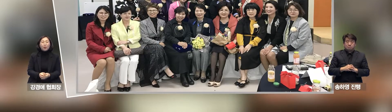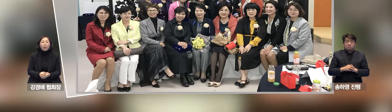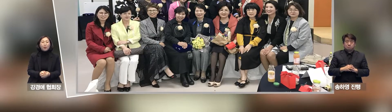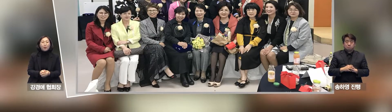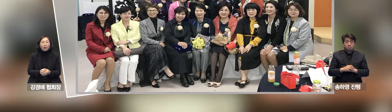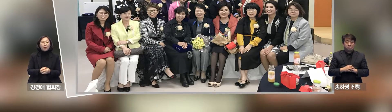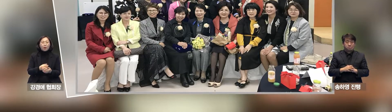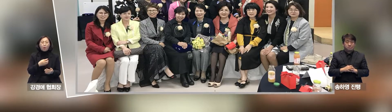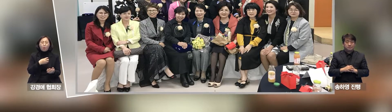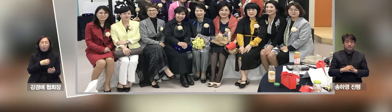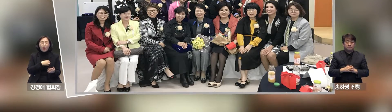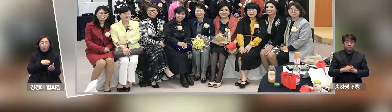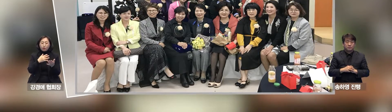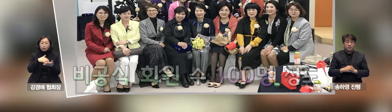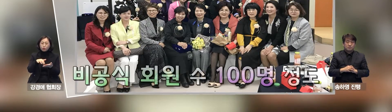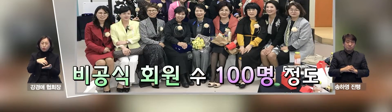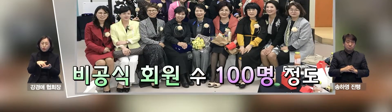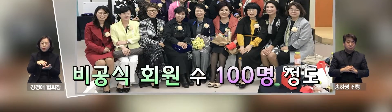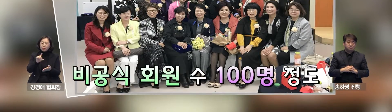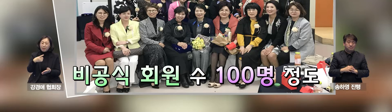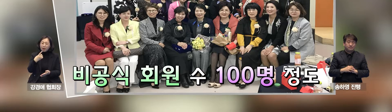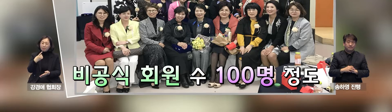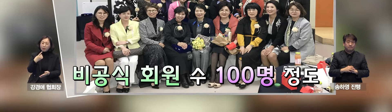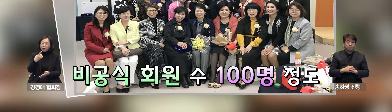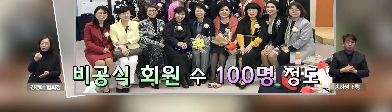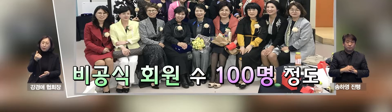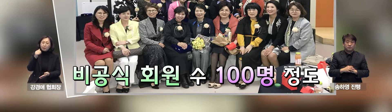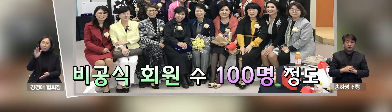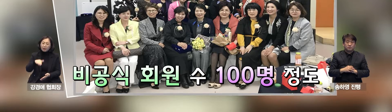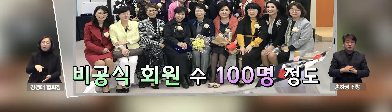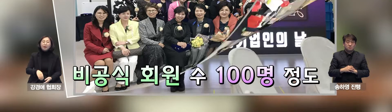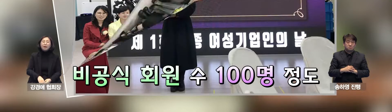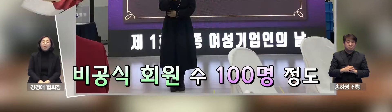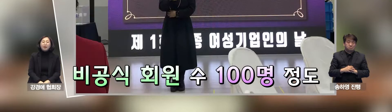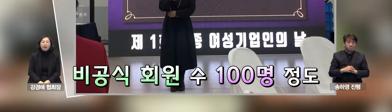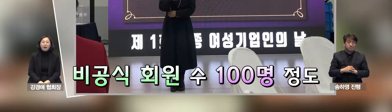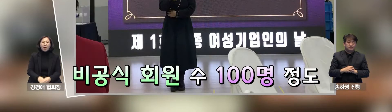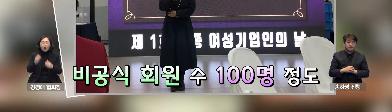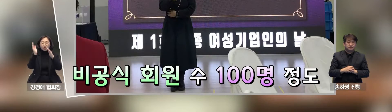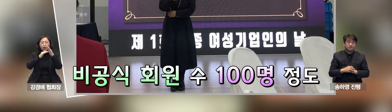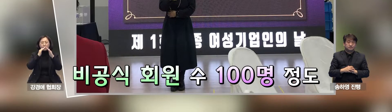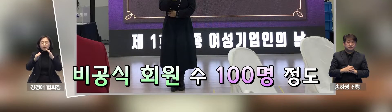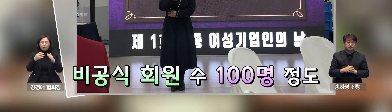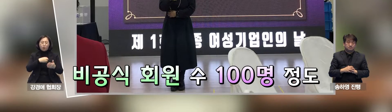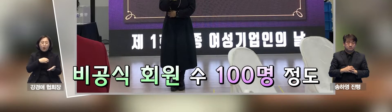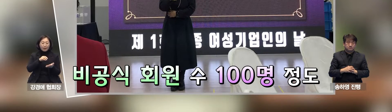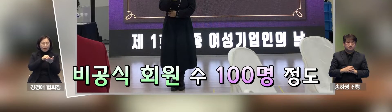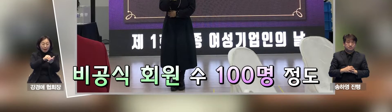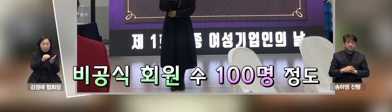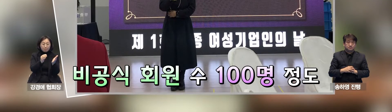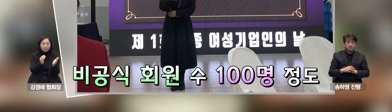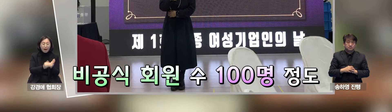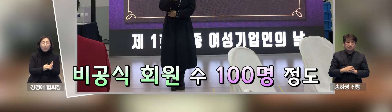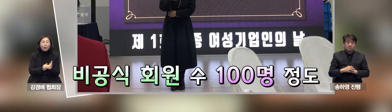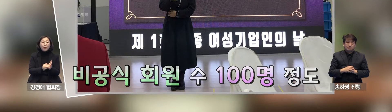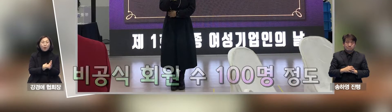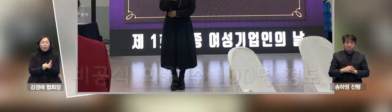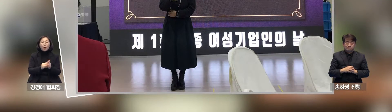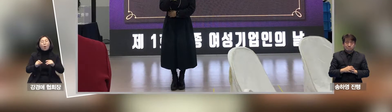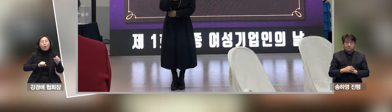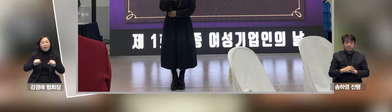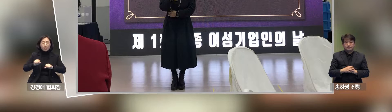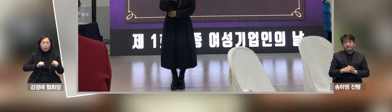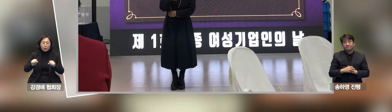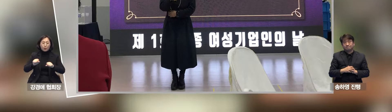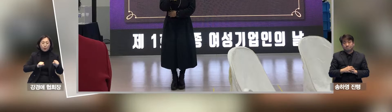비공식적인 회원 수는 한 100명이 좀 안 되고요. 그 다음에 정식으로 회원 가입을 하고 등록하고